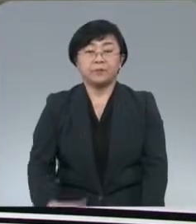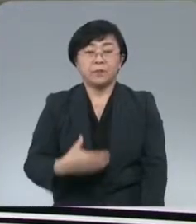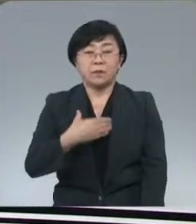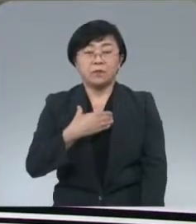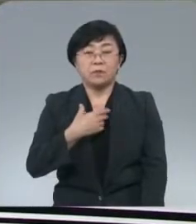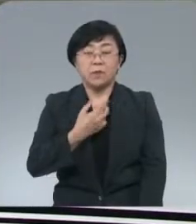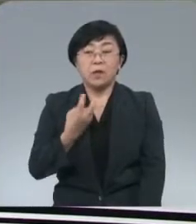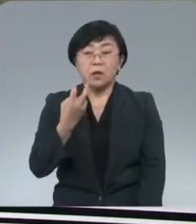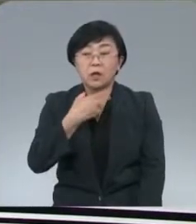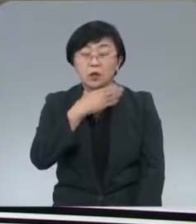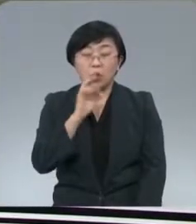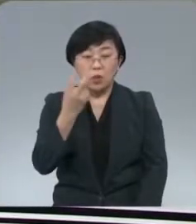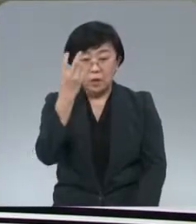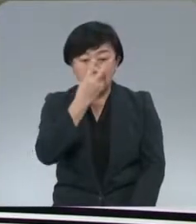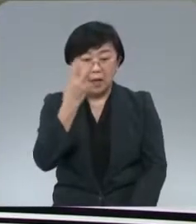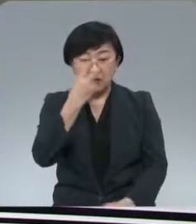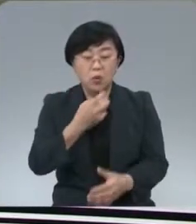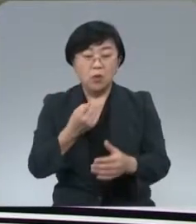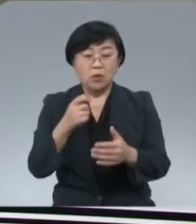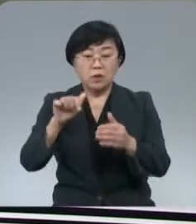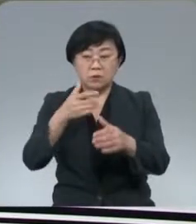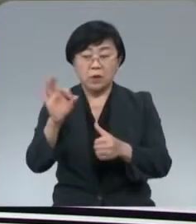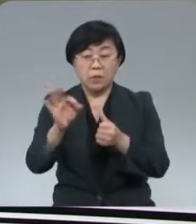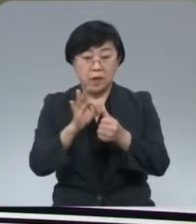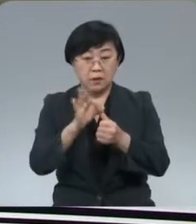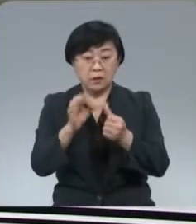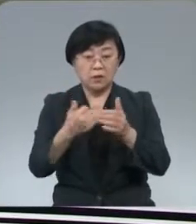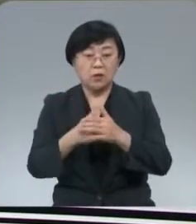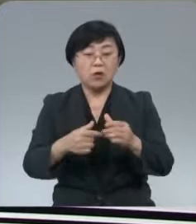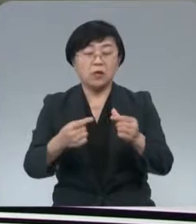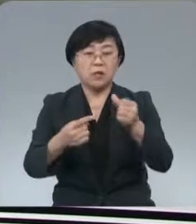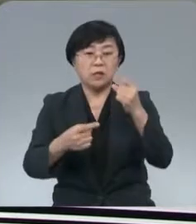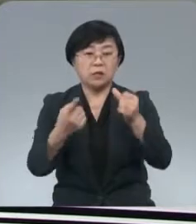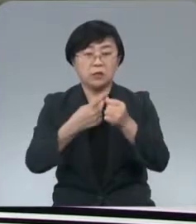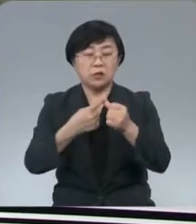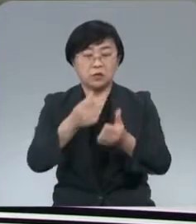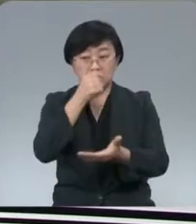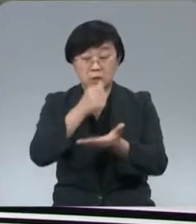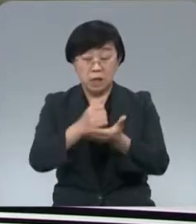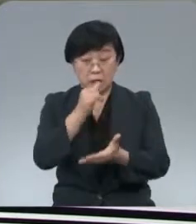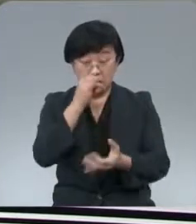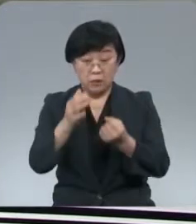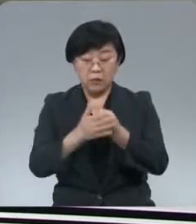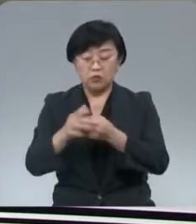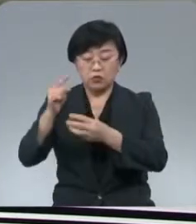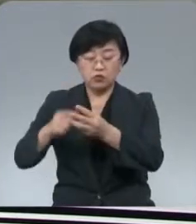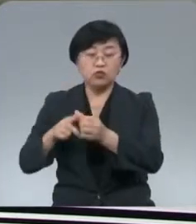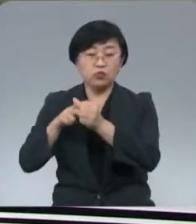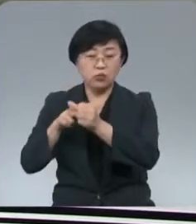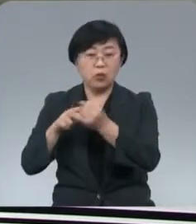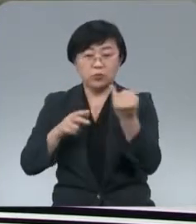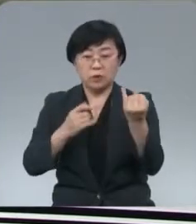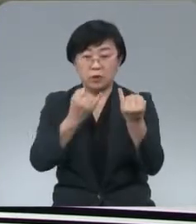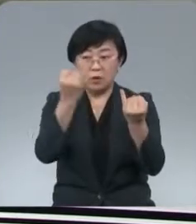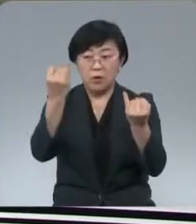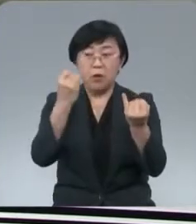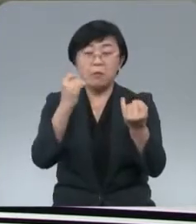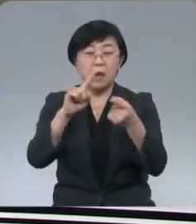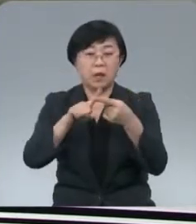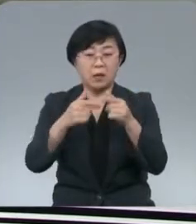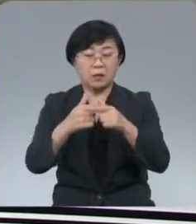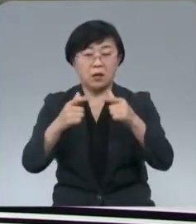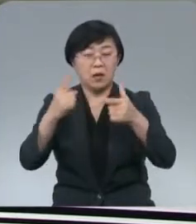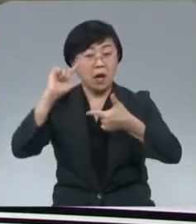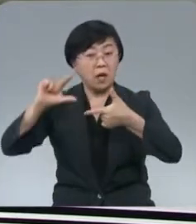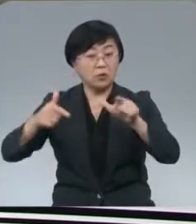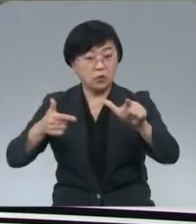요양급여를 부정하게 타낸 혐의 등으로 1심에서 유죄를 선고받은 윤석열 국민의힘 후보의 장모 최윤순 씨가 항소심에서